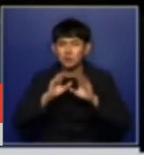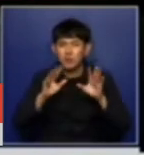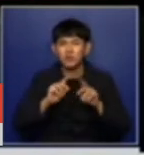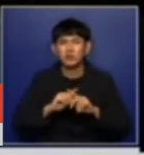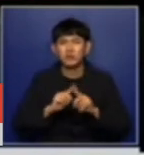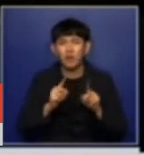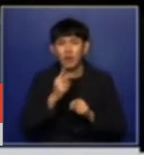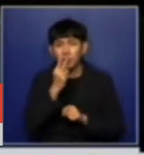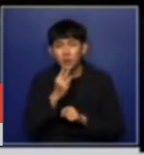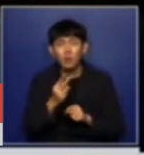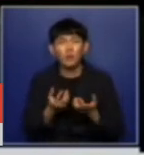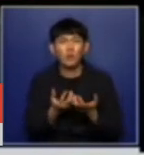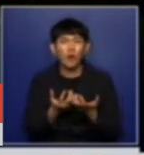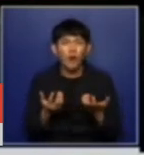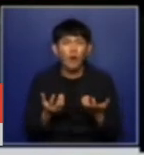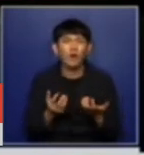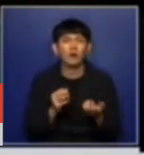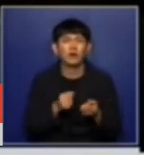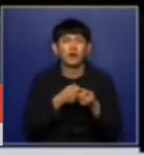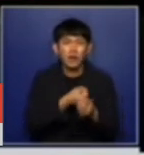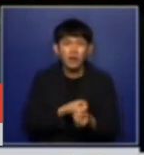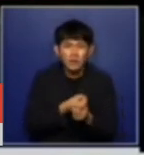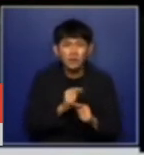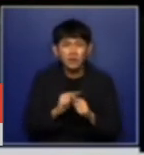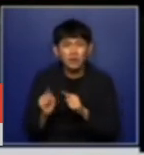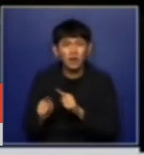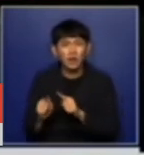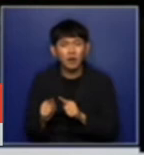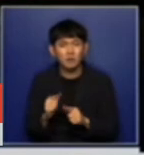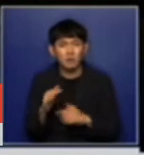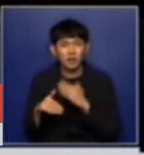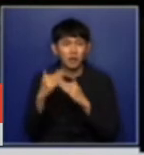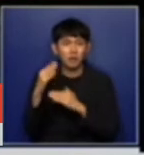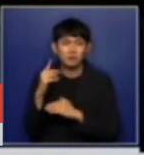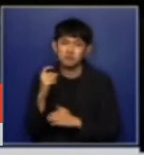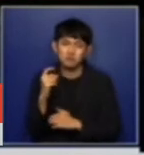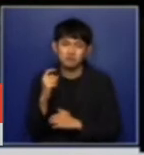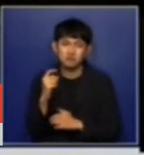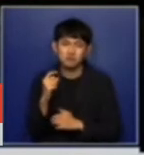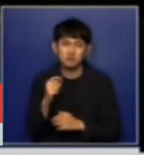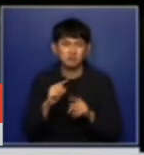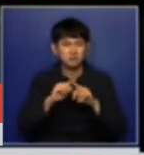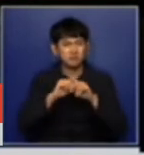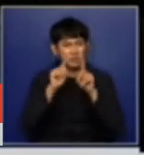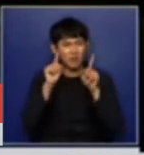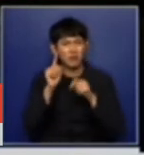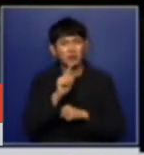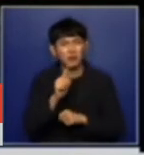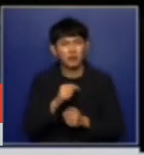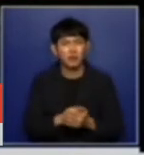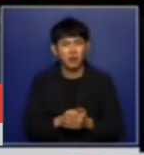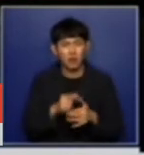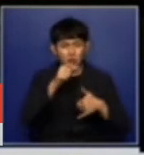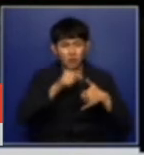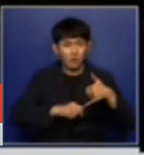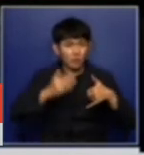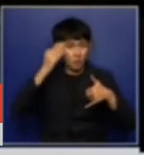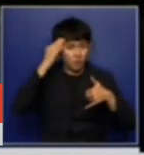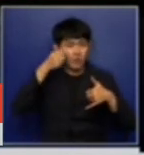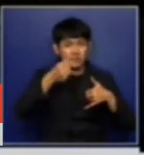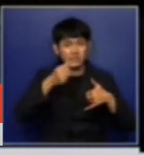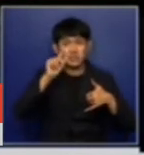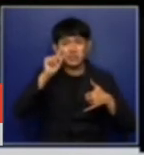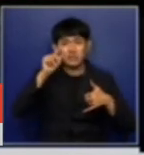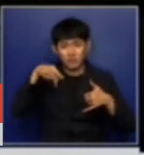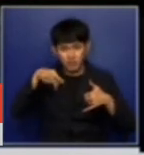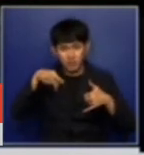ใหญ่ของสินค้าเกษตรนะครับมันขยับไม่ได้เลยครับมันเป็นเรื่องแปลกครับท่านประธานครับ GDP ของเราเนี่ยนะครับ